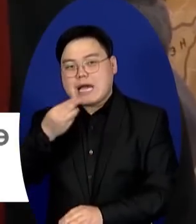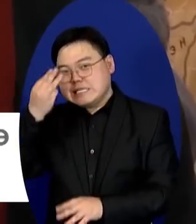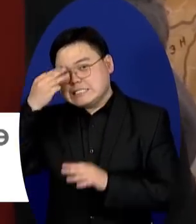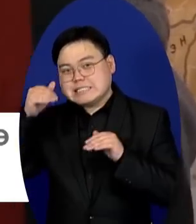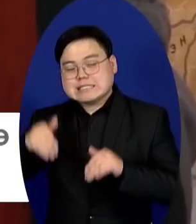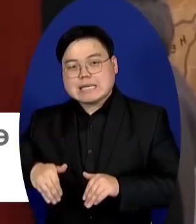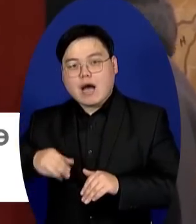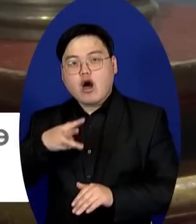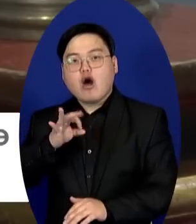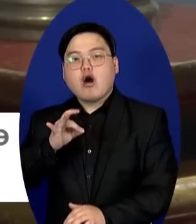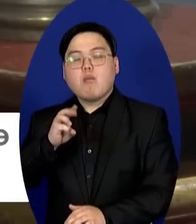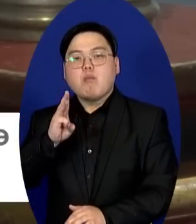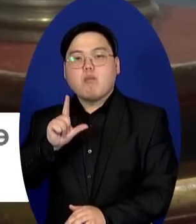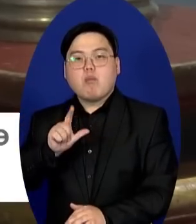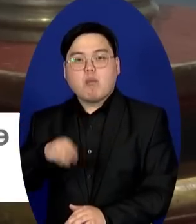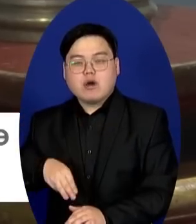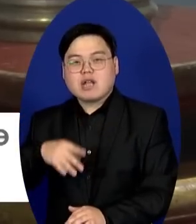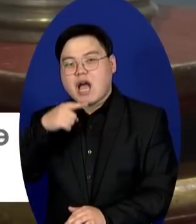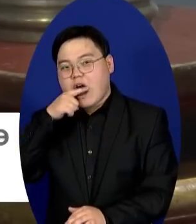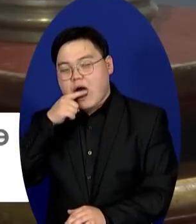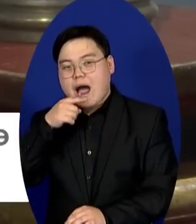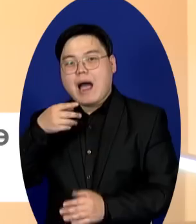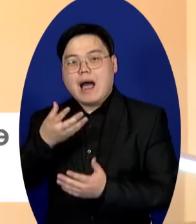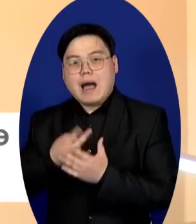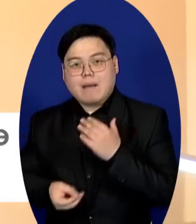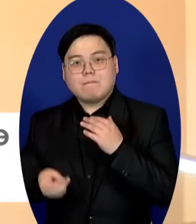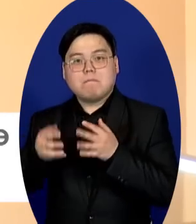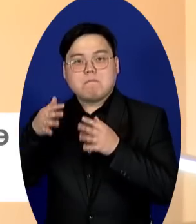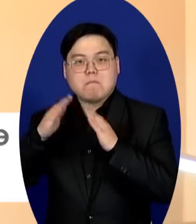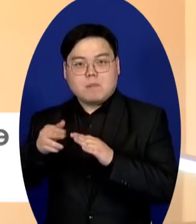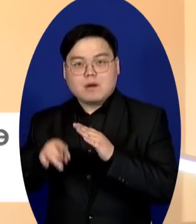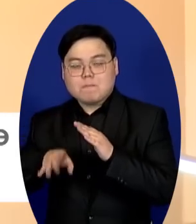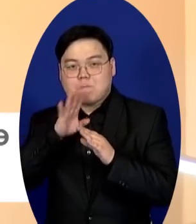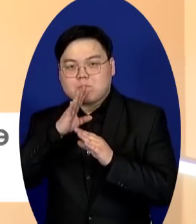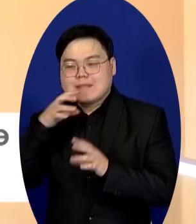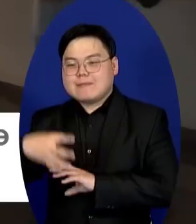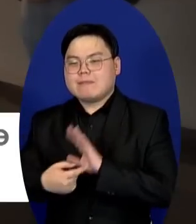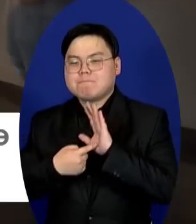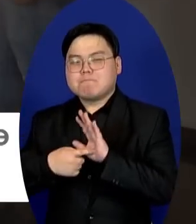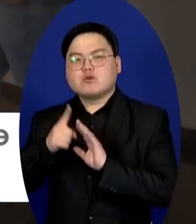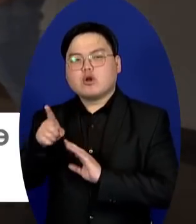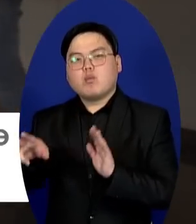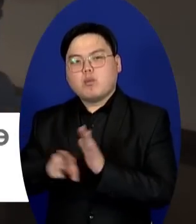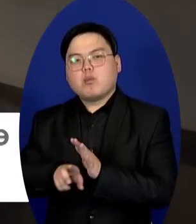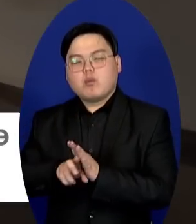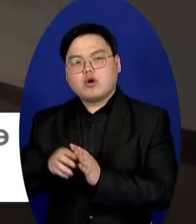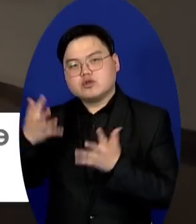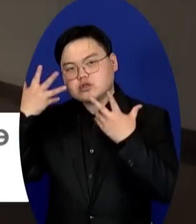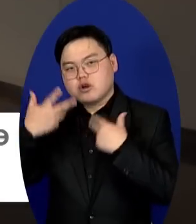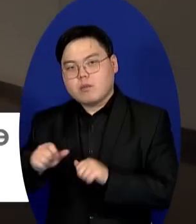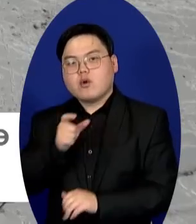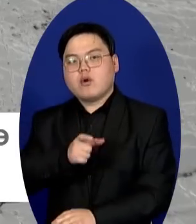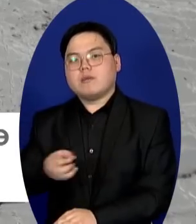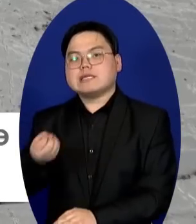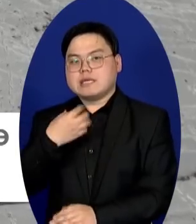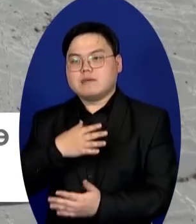цогцолборд энхүү үзэглэн дэлгэснээр Монголын ард түмний баялаг, өвөрмөц ахуй соёлыг дэлхийд таниулах нэг боломжоо гэдгийг зохион байгуулагчид нь